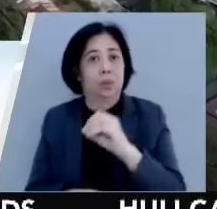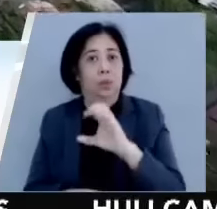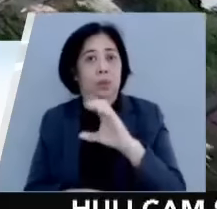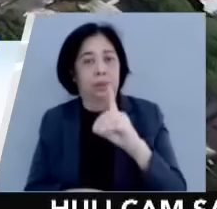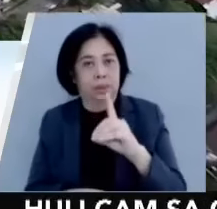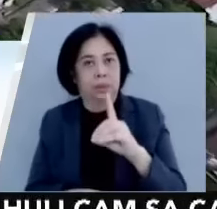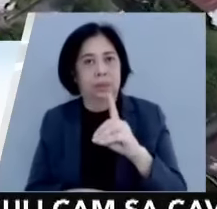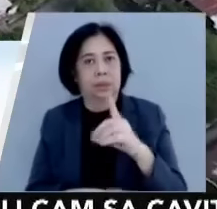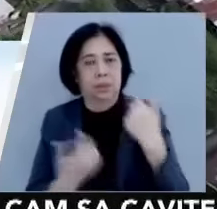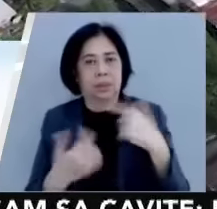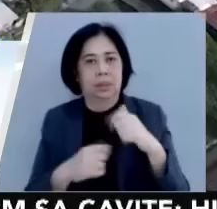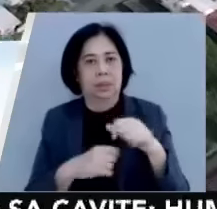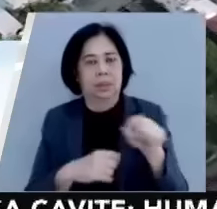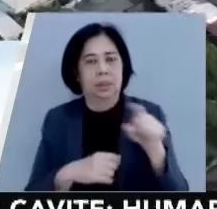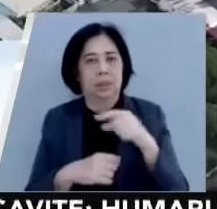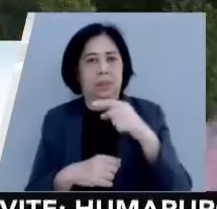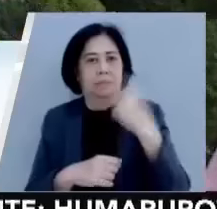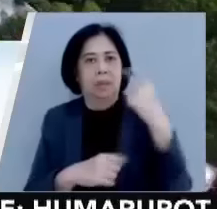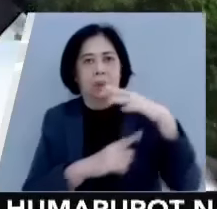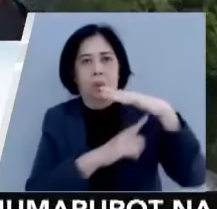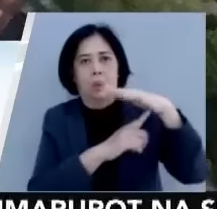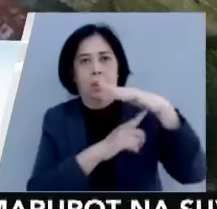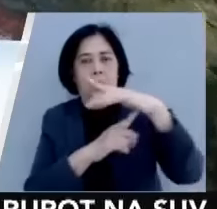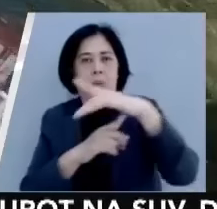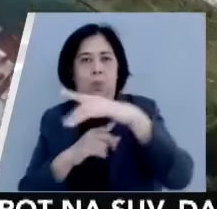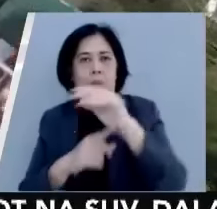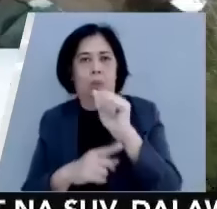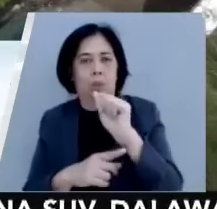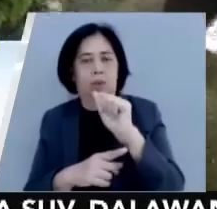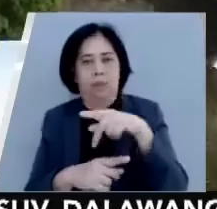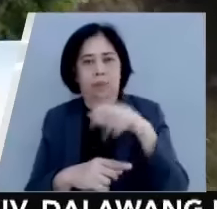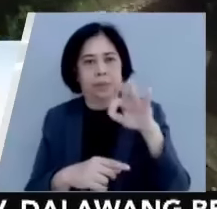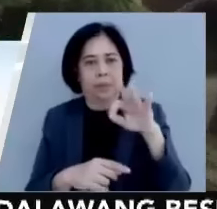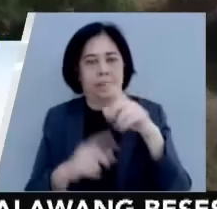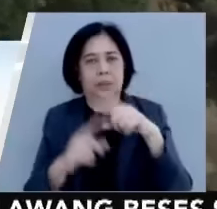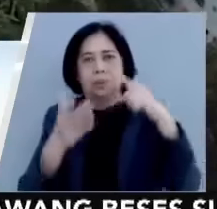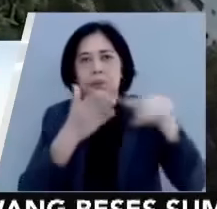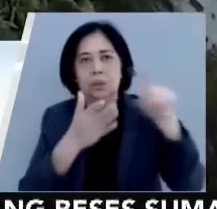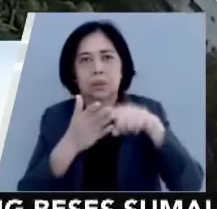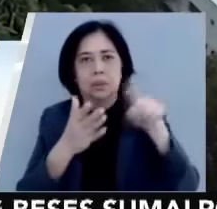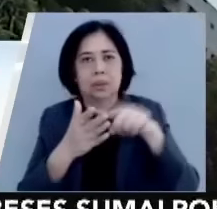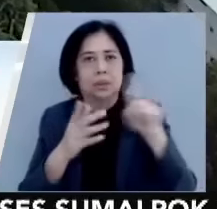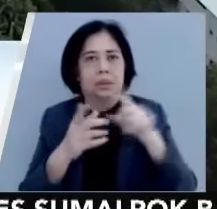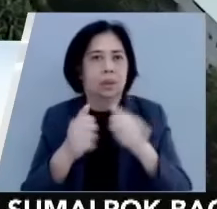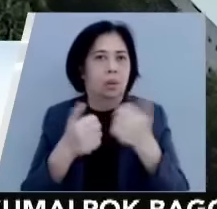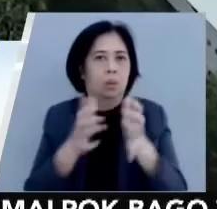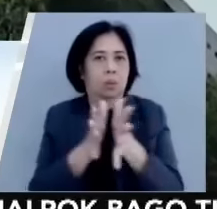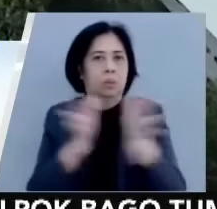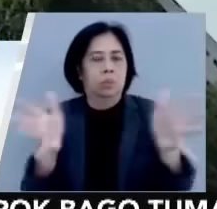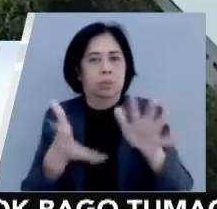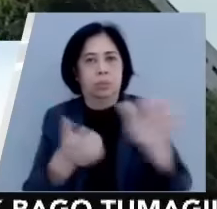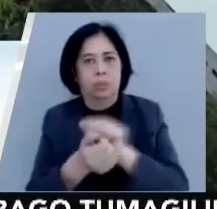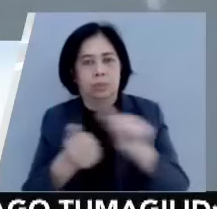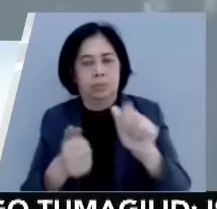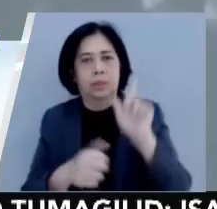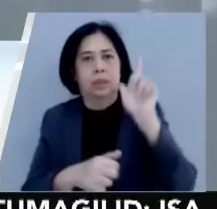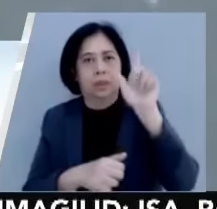na ng Black Hawk helicopters ang Philippine Air Force para suriin ang pinsala ng bagyo na susundan ng relief